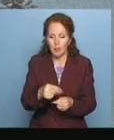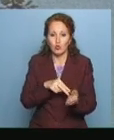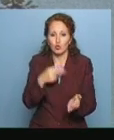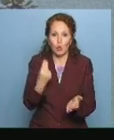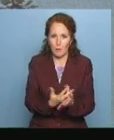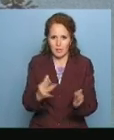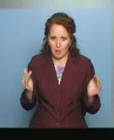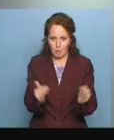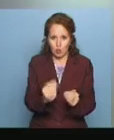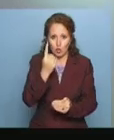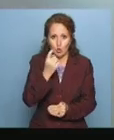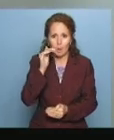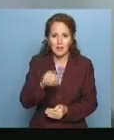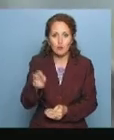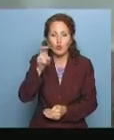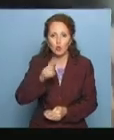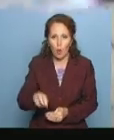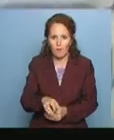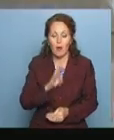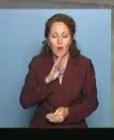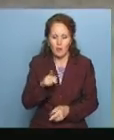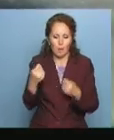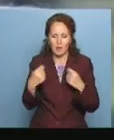менее 100 тысяч долларов, но Андреева не продаст ее